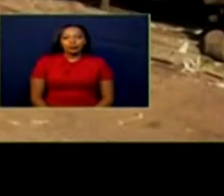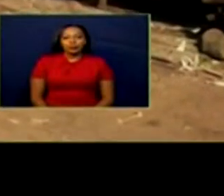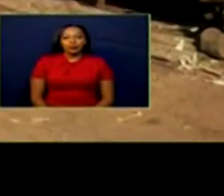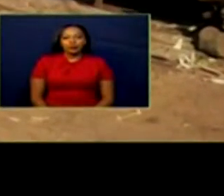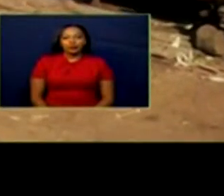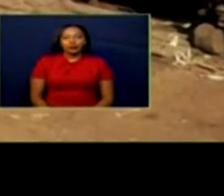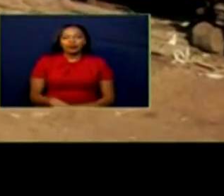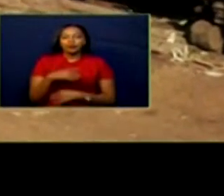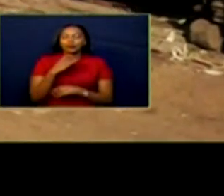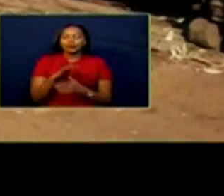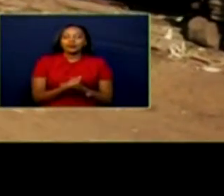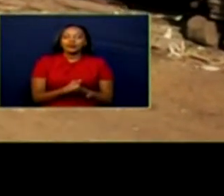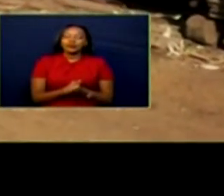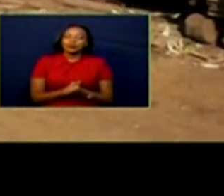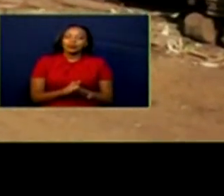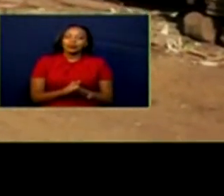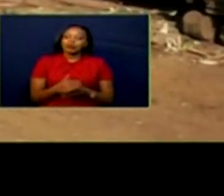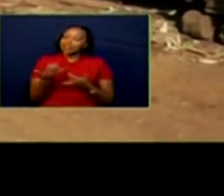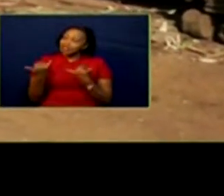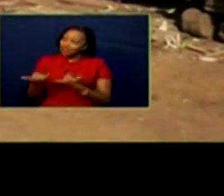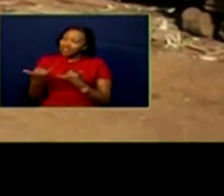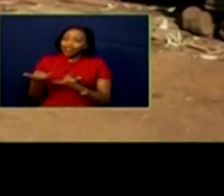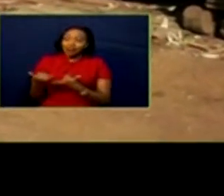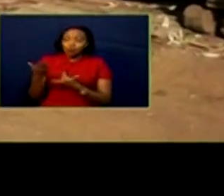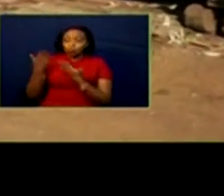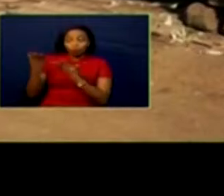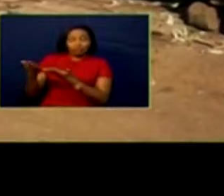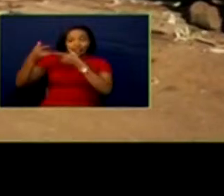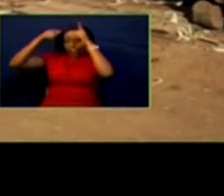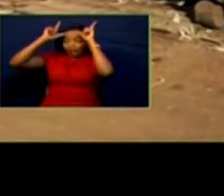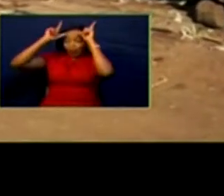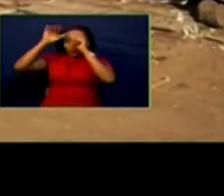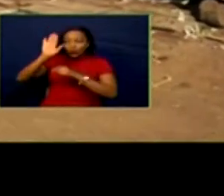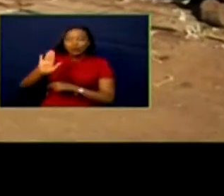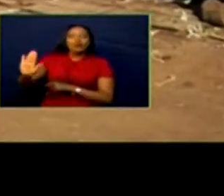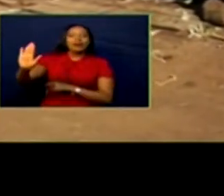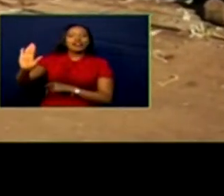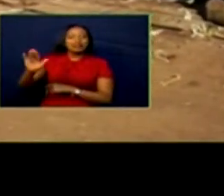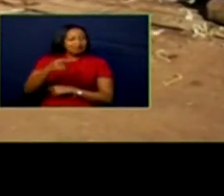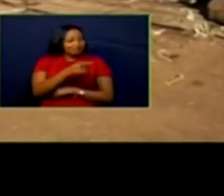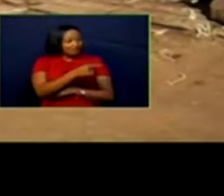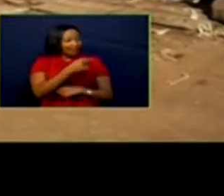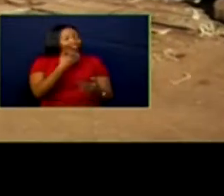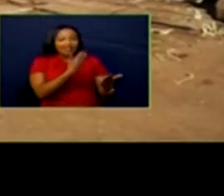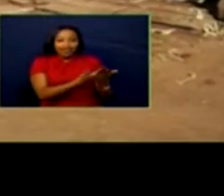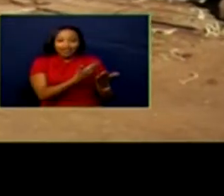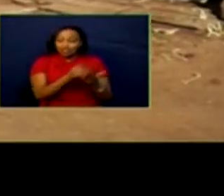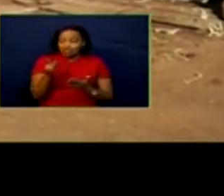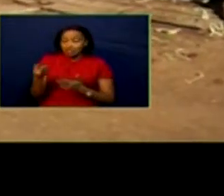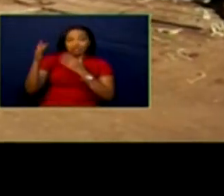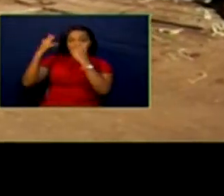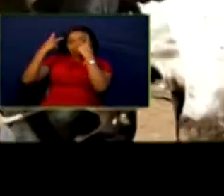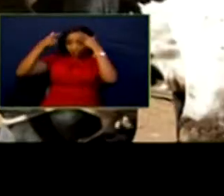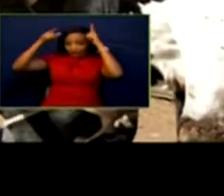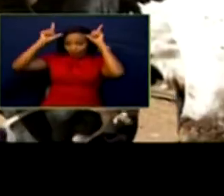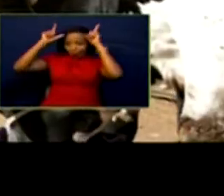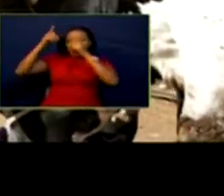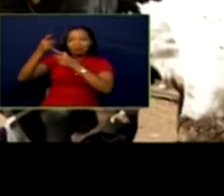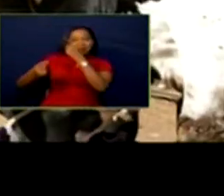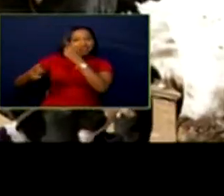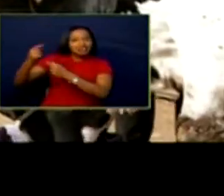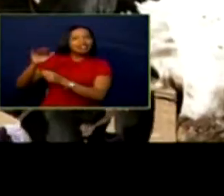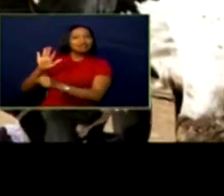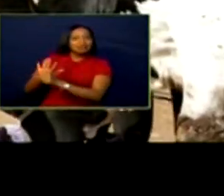Hey. Hii ngombe ni yako. Hey, asante. Hii ngombe itatoa maziwa mengi kabisa. Sasa shite ya school fees imeisha.